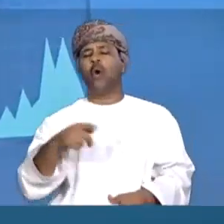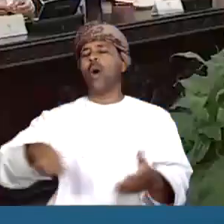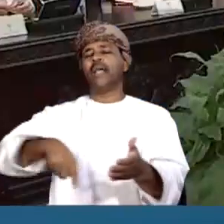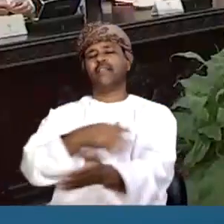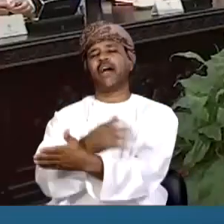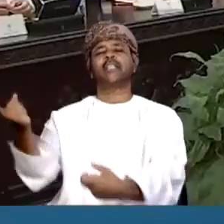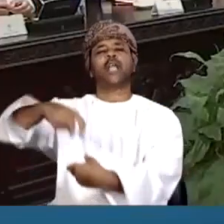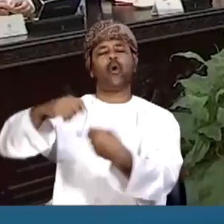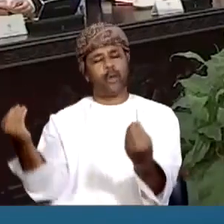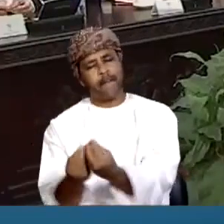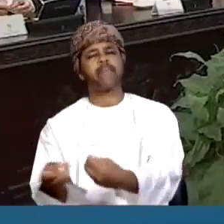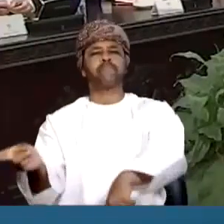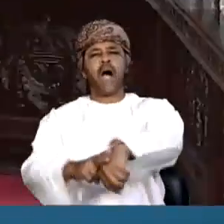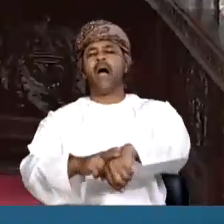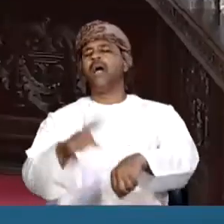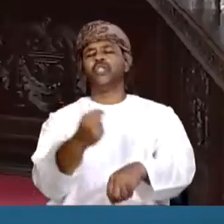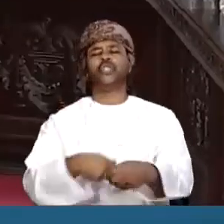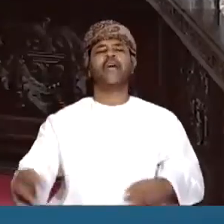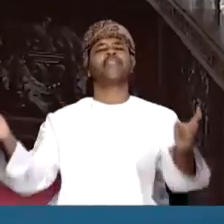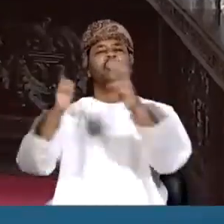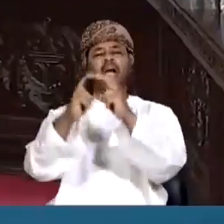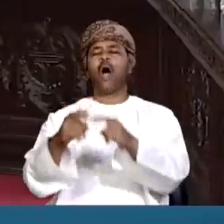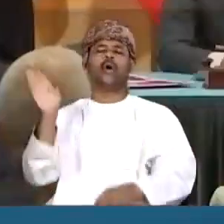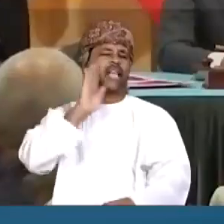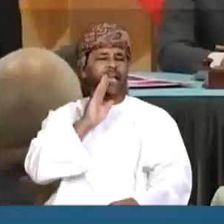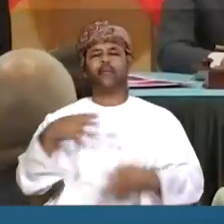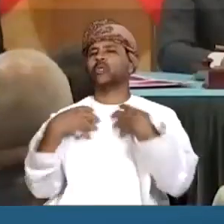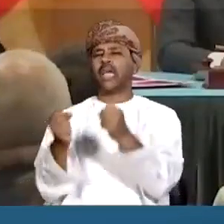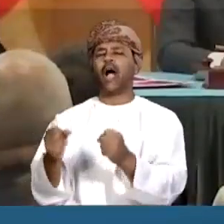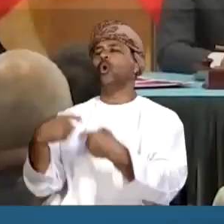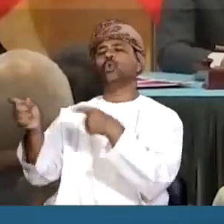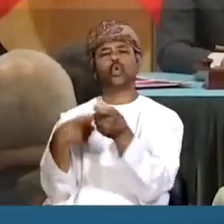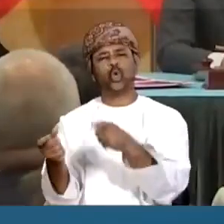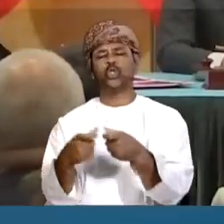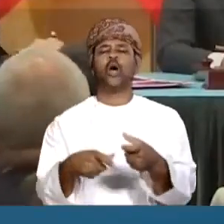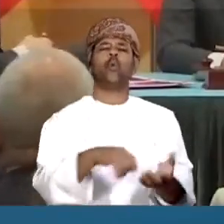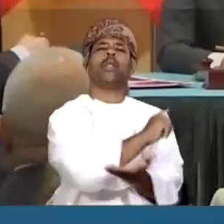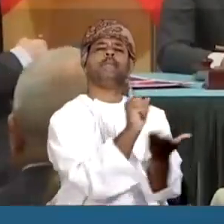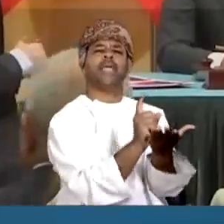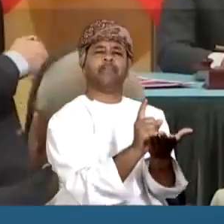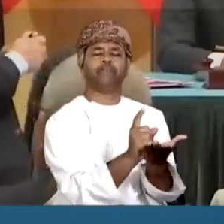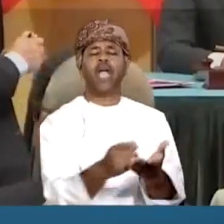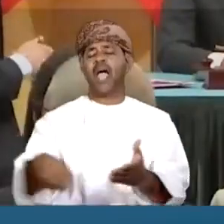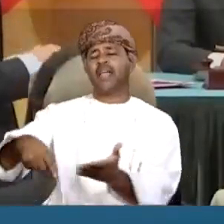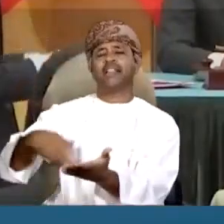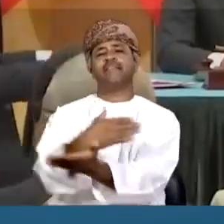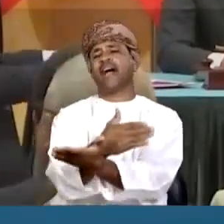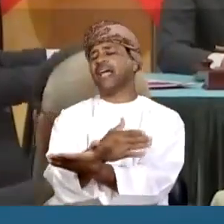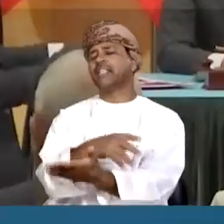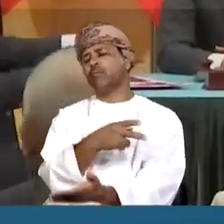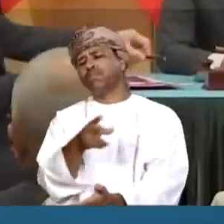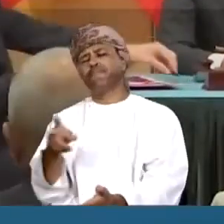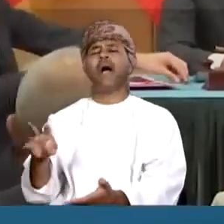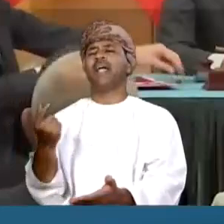اتفاقيات تعاون أخرى في مجالات الطاقة والتعليم والصحة والتكنولوجيا والبيئة. ويأتي التوقيع على الاتفاقيات